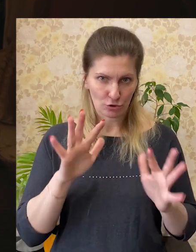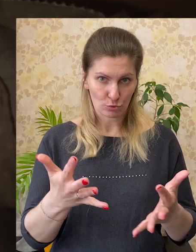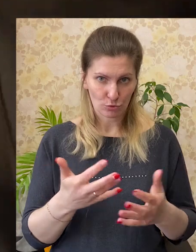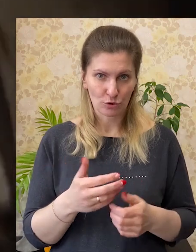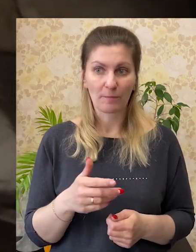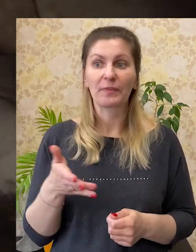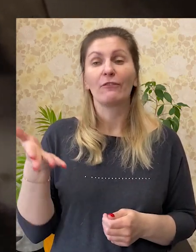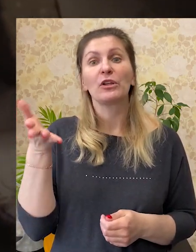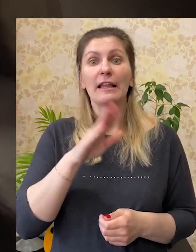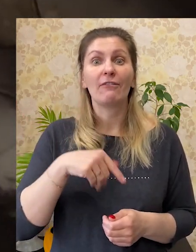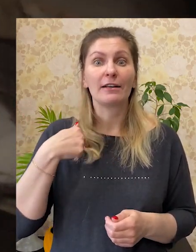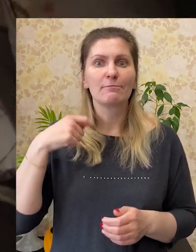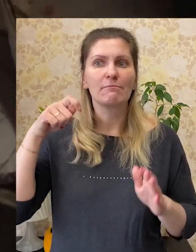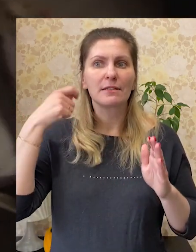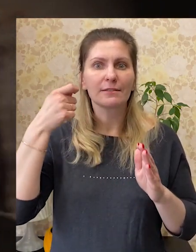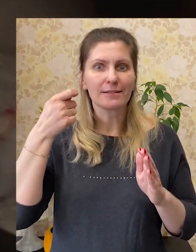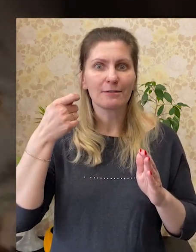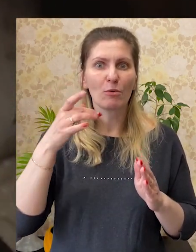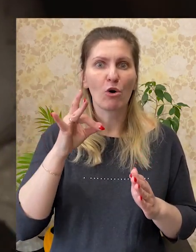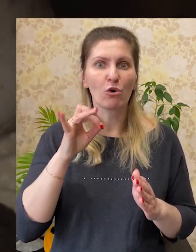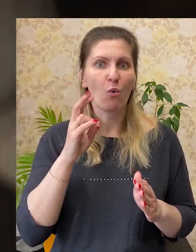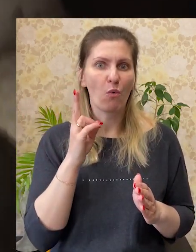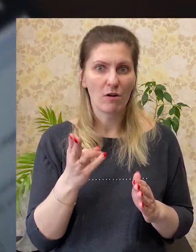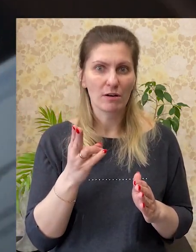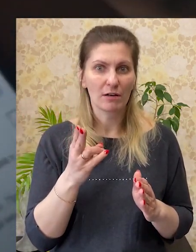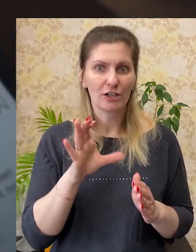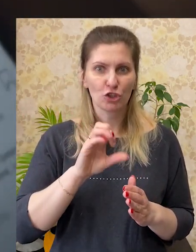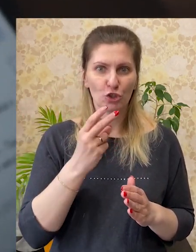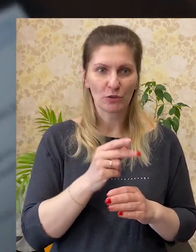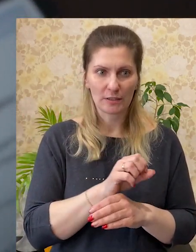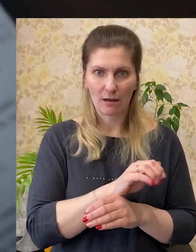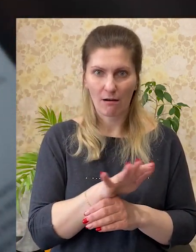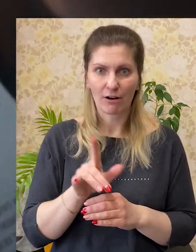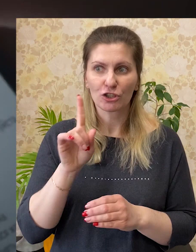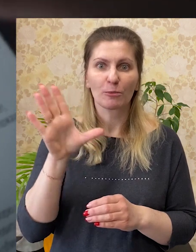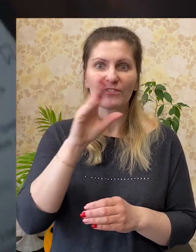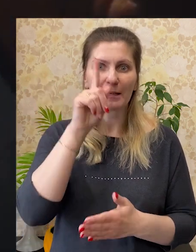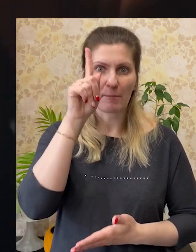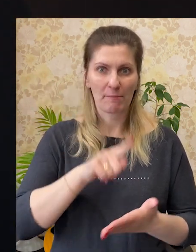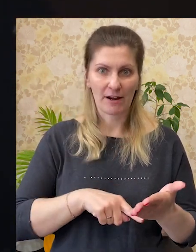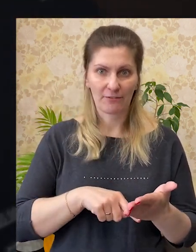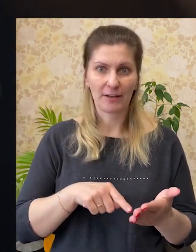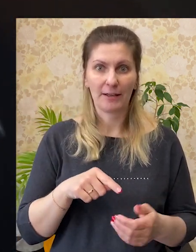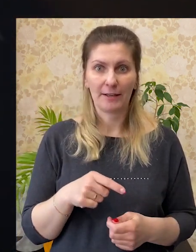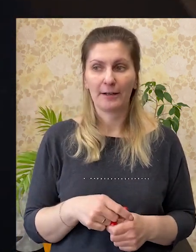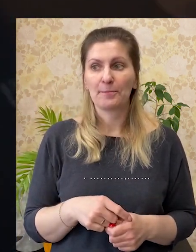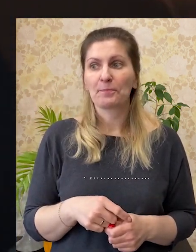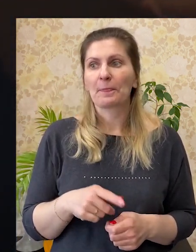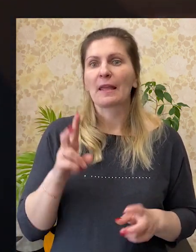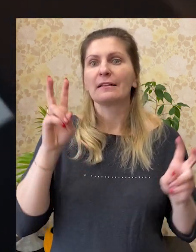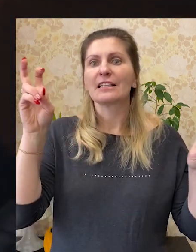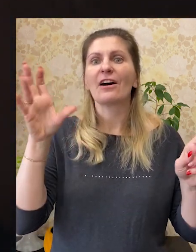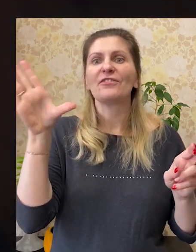мы снимем какой-то ролик социальный, ну, какое-то видеообращение, да, чтобы нам поверили из первых уст. Посылом все